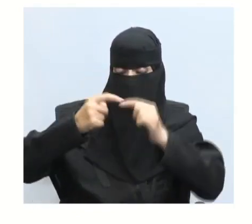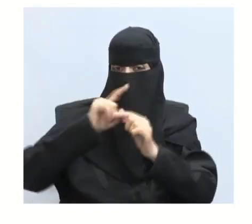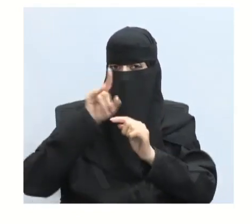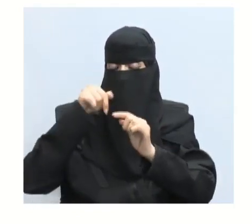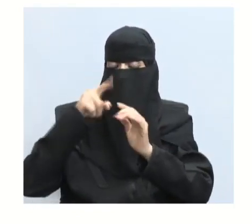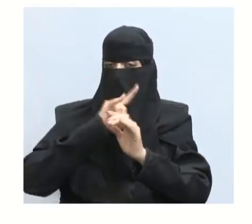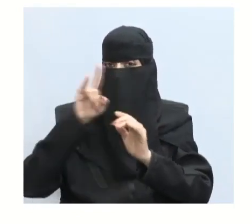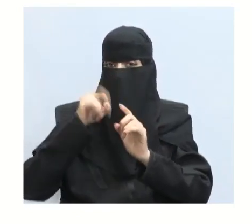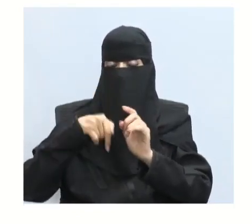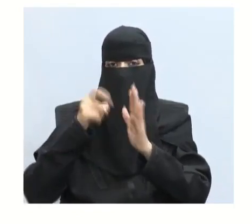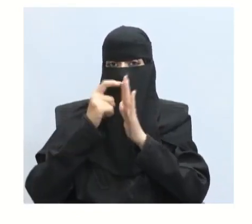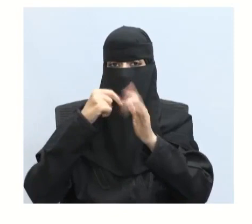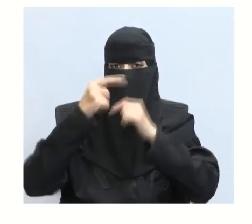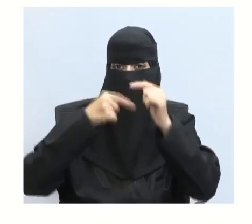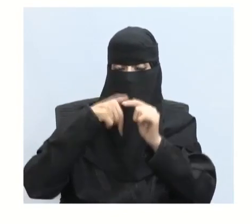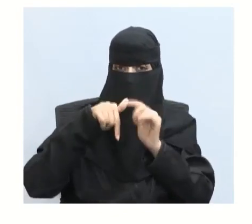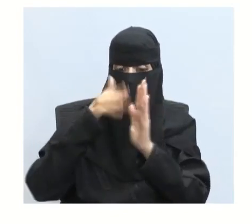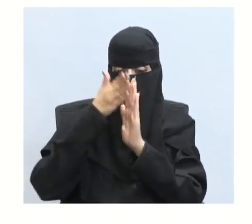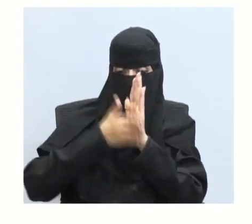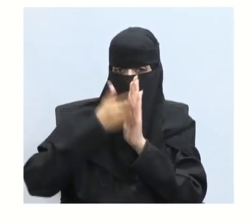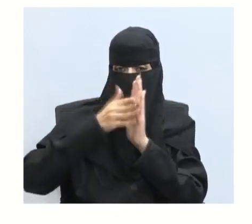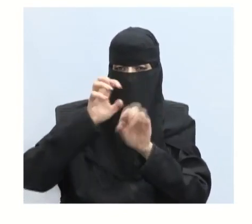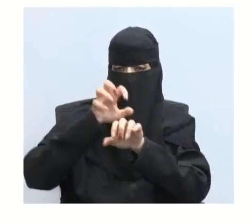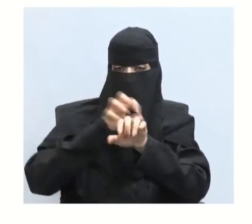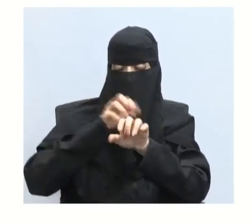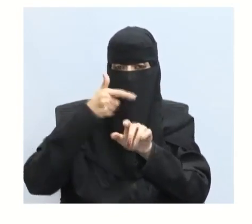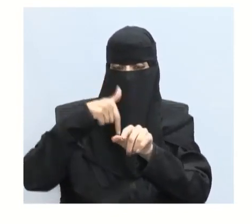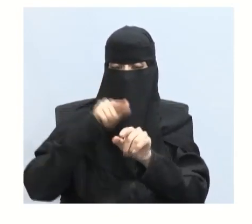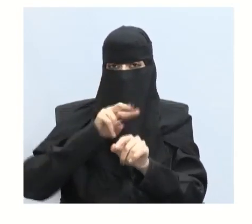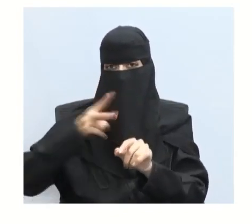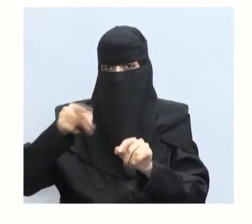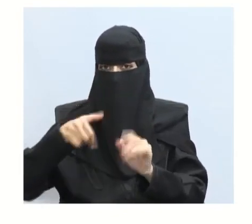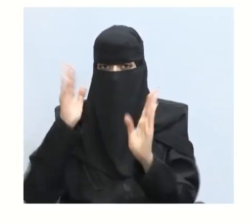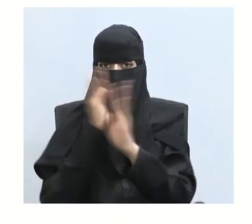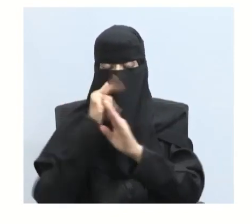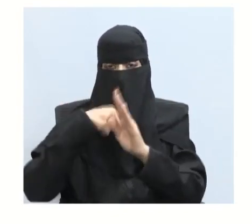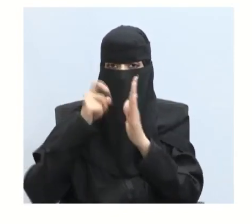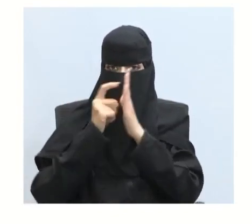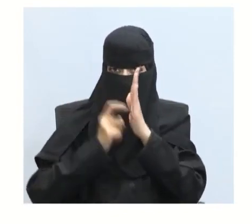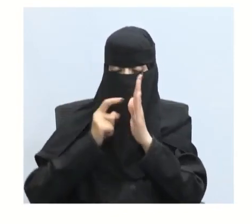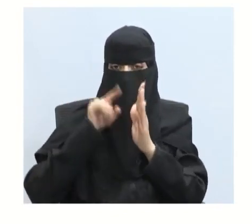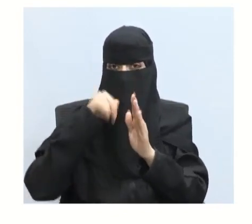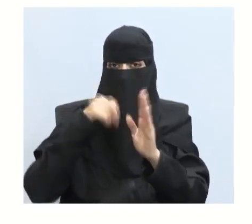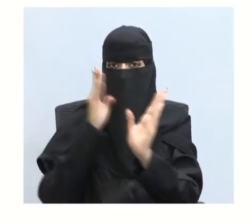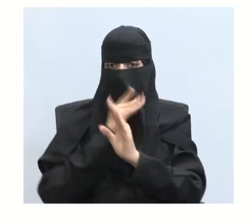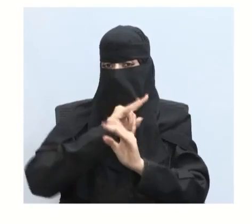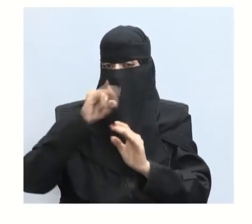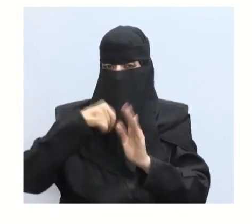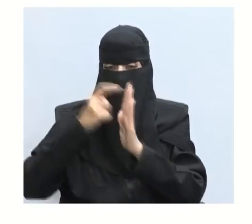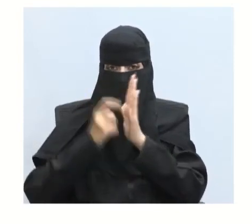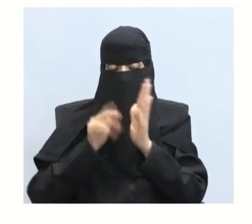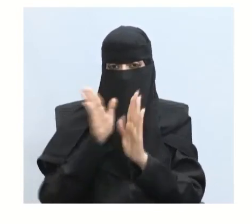منتظم يحدث على الاسطح الخشنه اذا انواع الانعكاس انعكاس منتظم وانعكاس غير